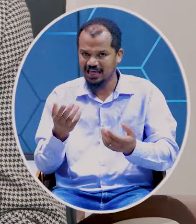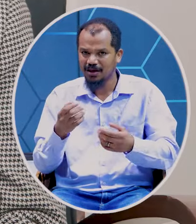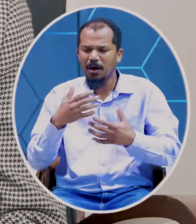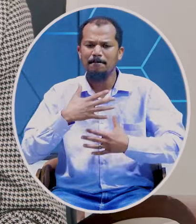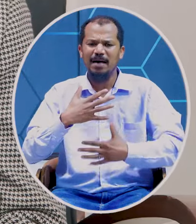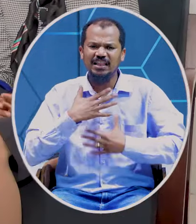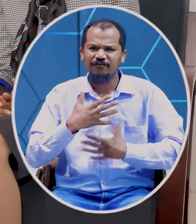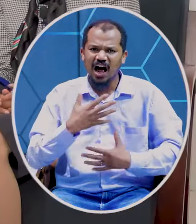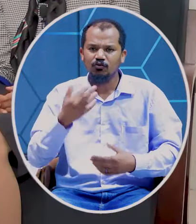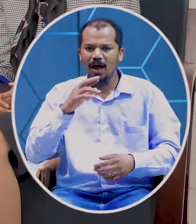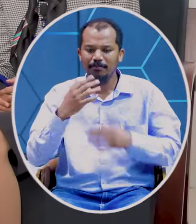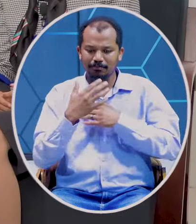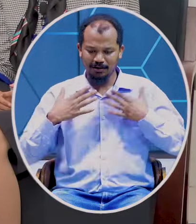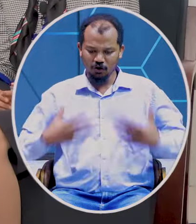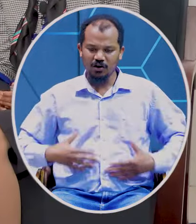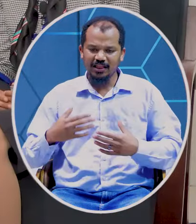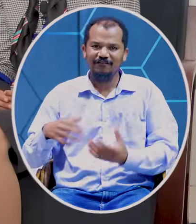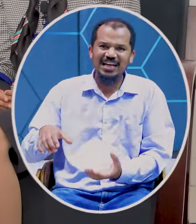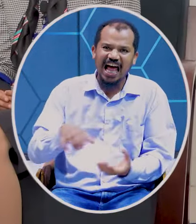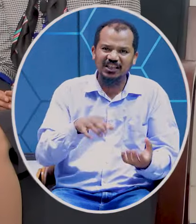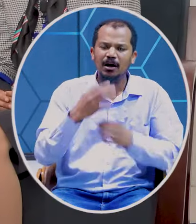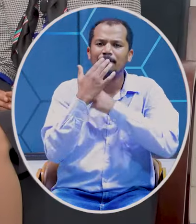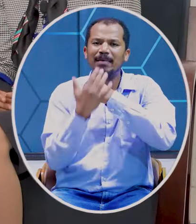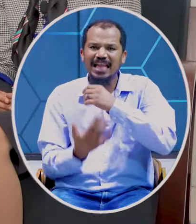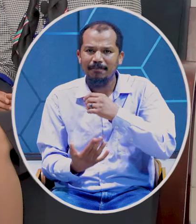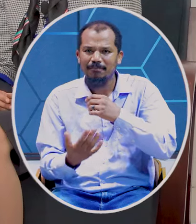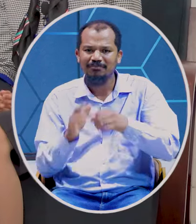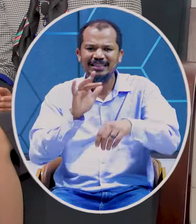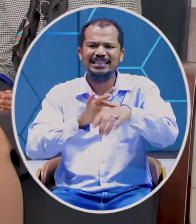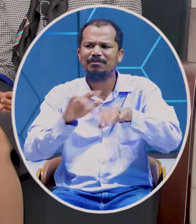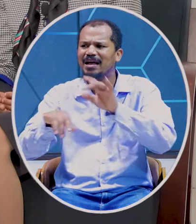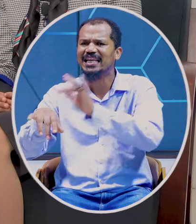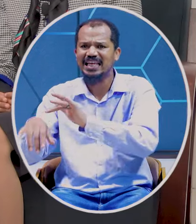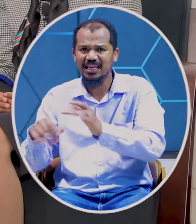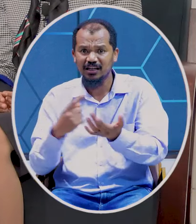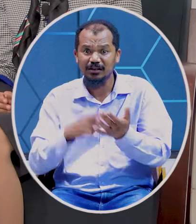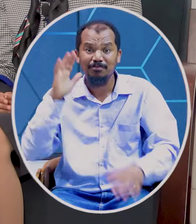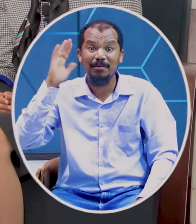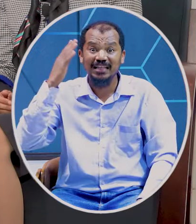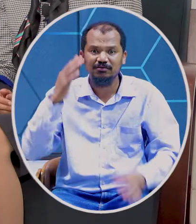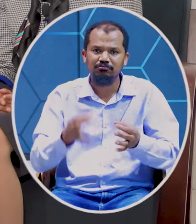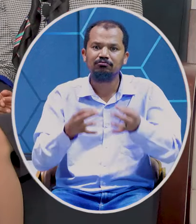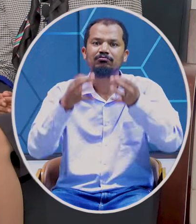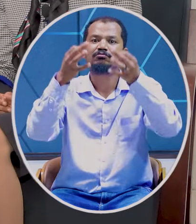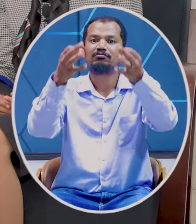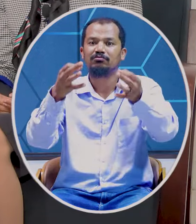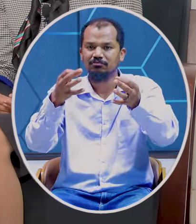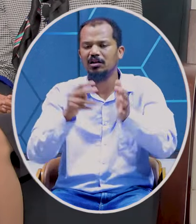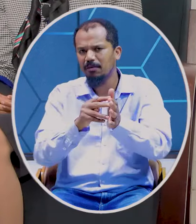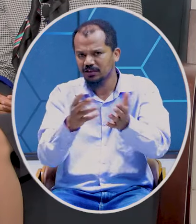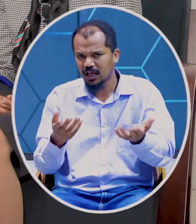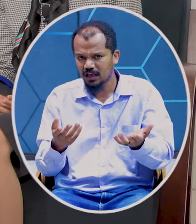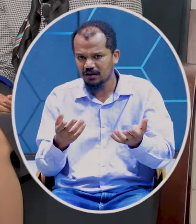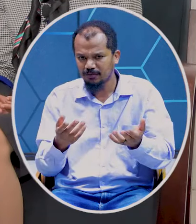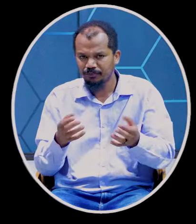ወይ በትንፋሽ ወይ በሰውነት ፈሳሾች በደም በንክኪ እነዚህ በመሳሰሉት መተላለፍ